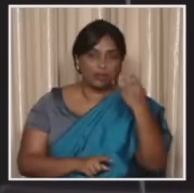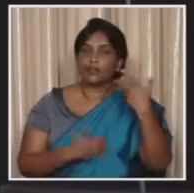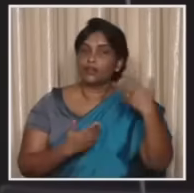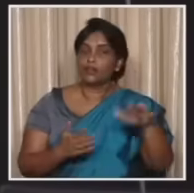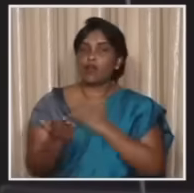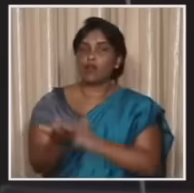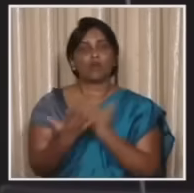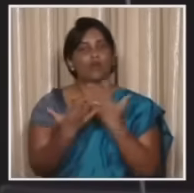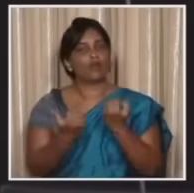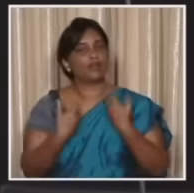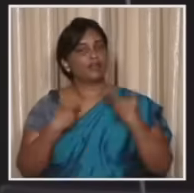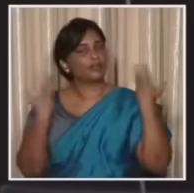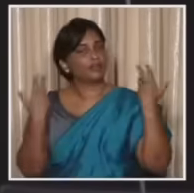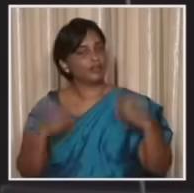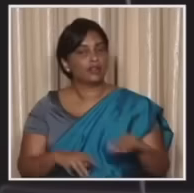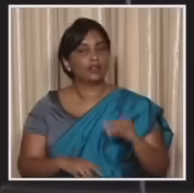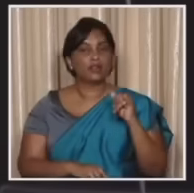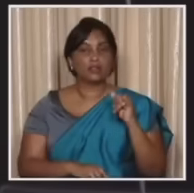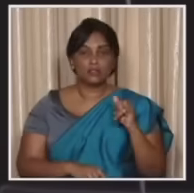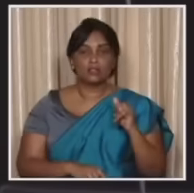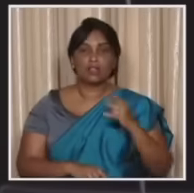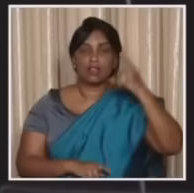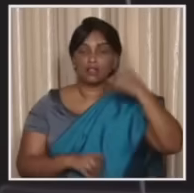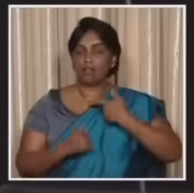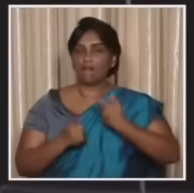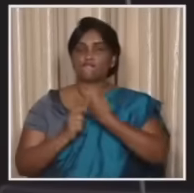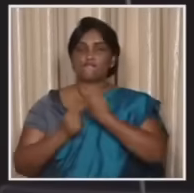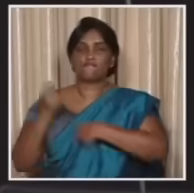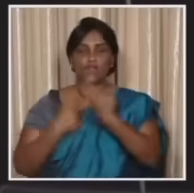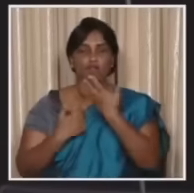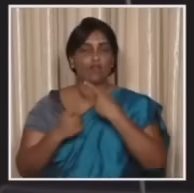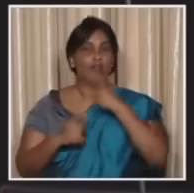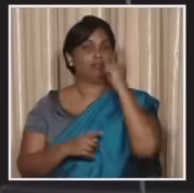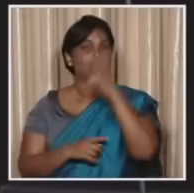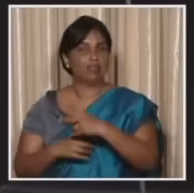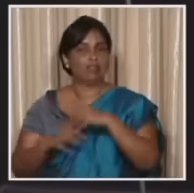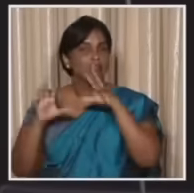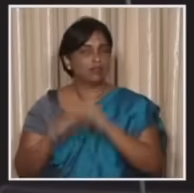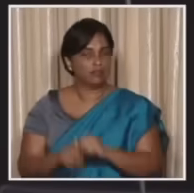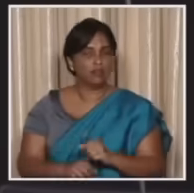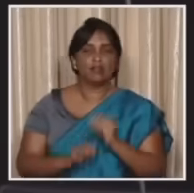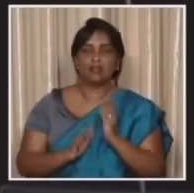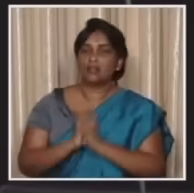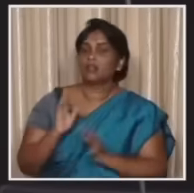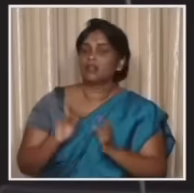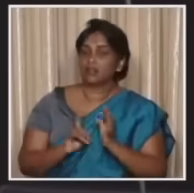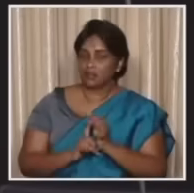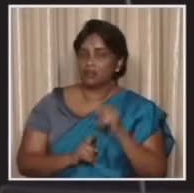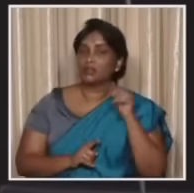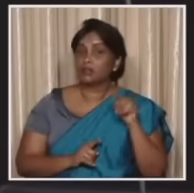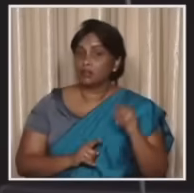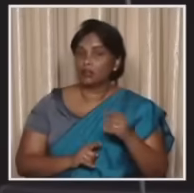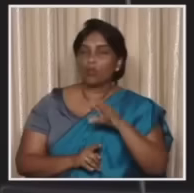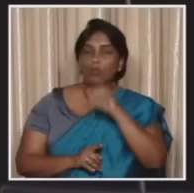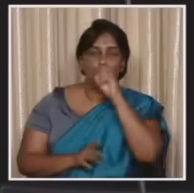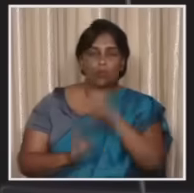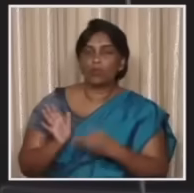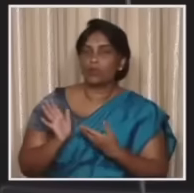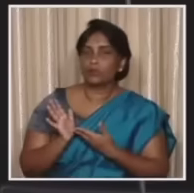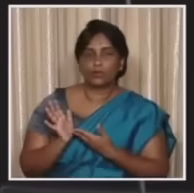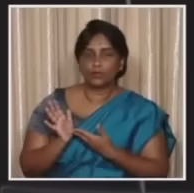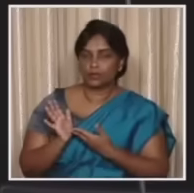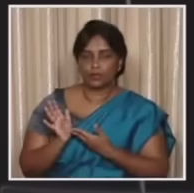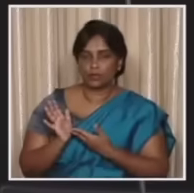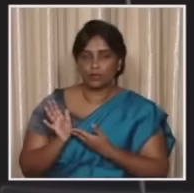ඉවරයි ඔක්කොමලා. හරිද? සමහර ඒවා ඉන්නේ දෙවෙනි අයිතිකාරයෝ. දැන් එතකොට ඇමතුමනි මේකේ තියෙන බොරුව කොච්චරද